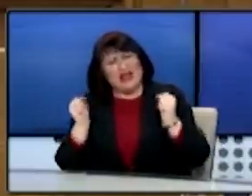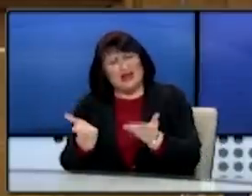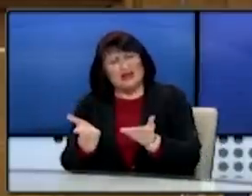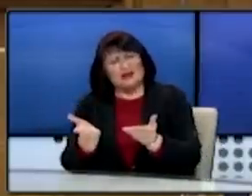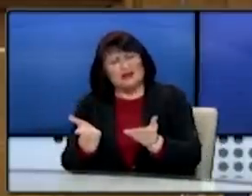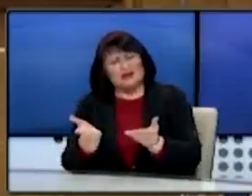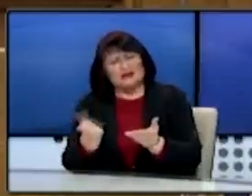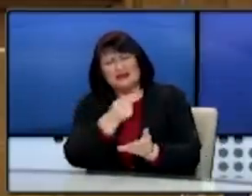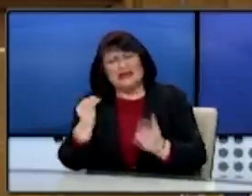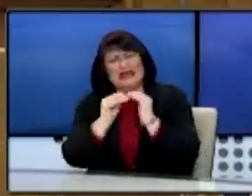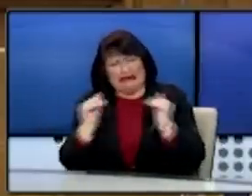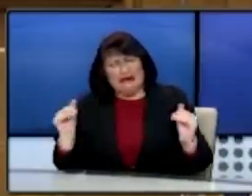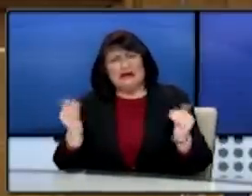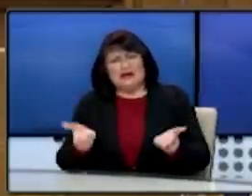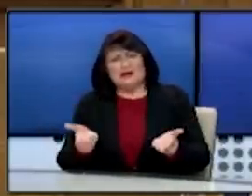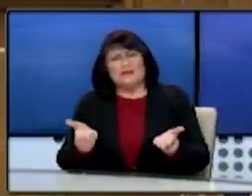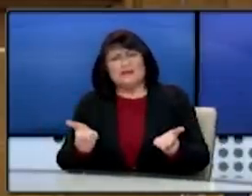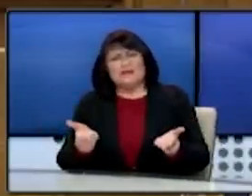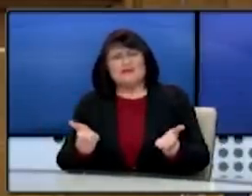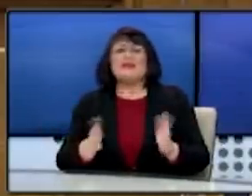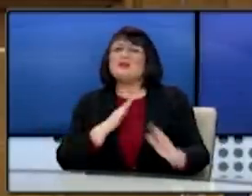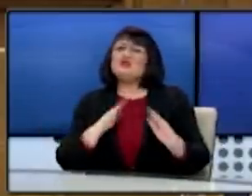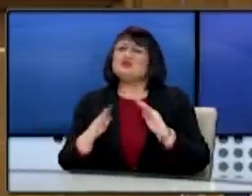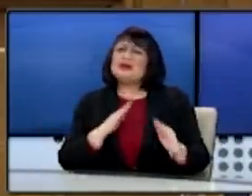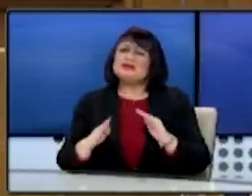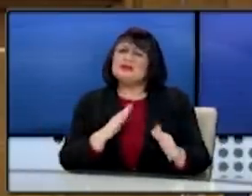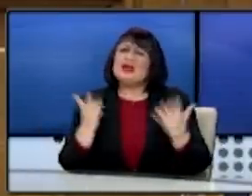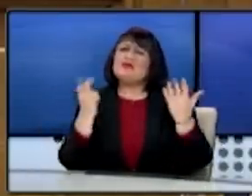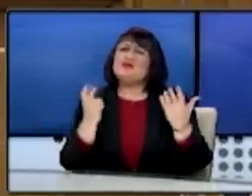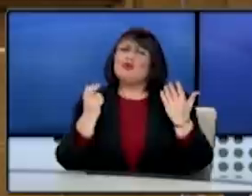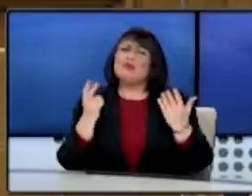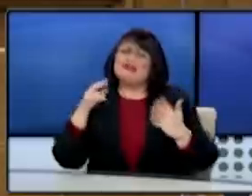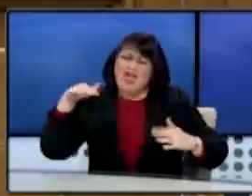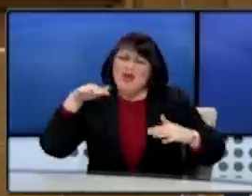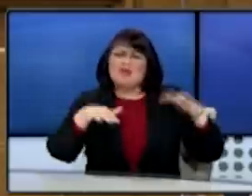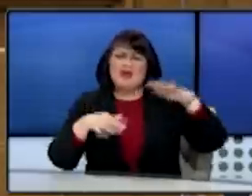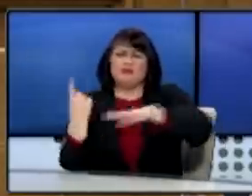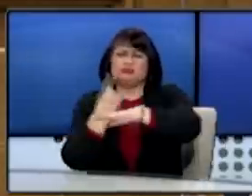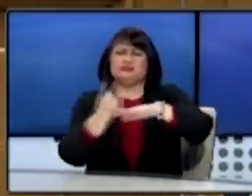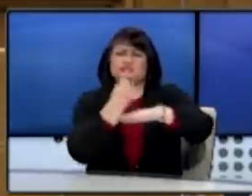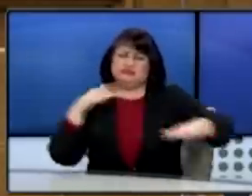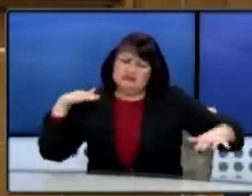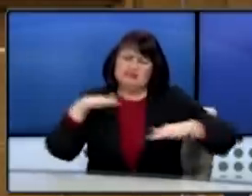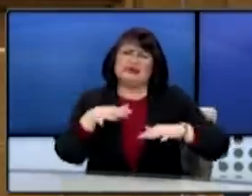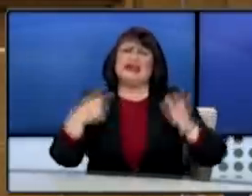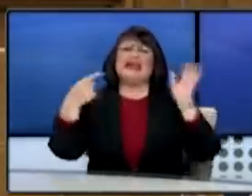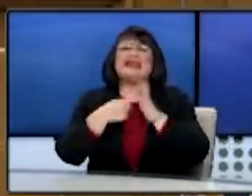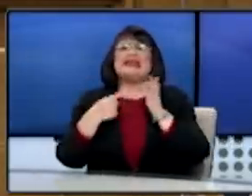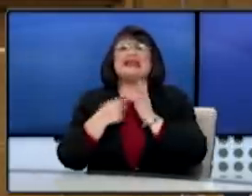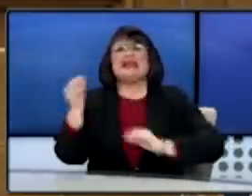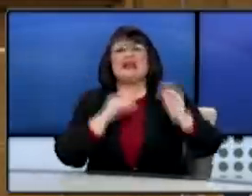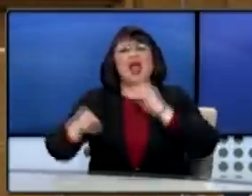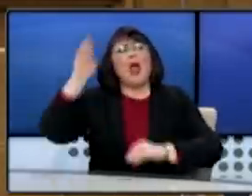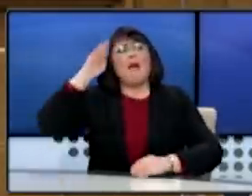ασφάλεια και ειρήνη υπερασπίζουν τα πάνω από 70 επιθετικά ελικόπτερα και σχεδόν 1000 κομμάτια εξοπλισμού